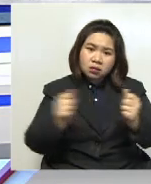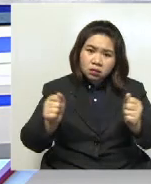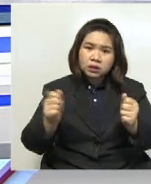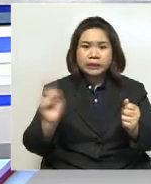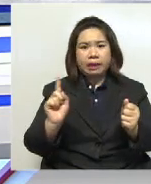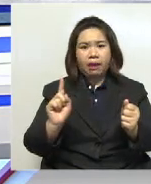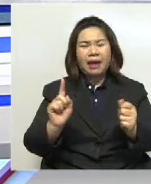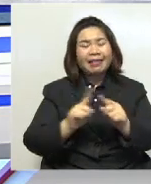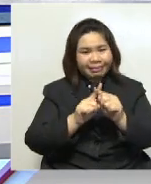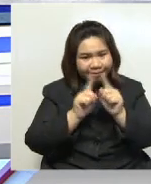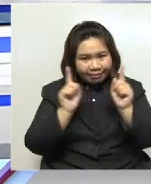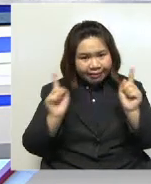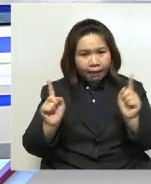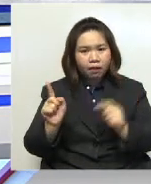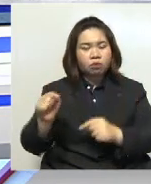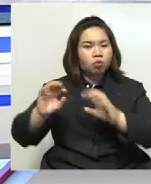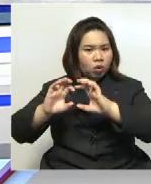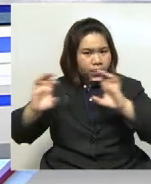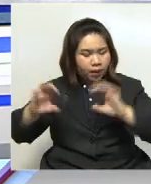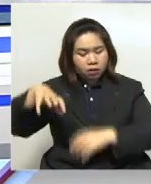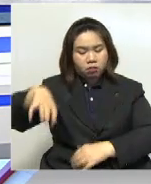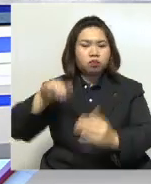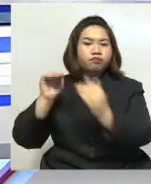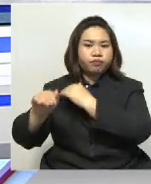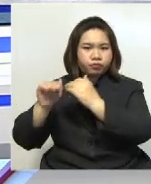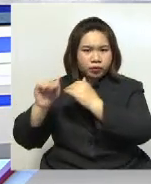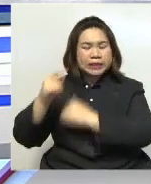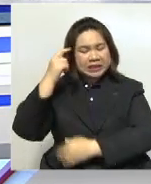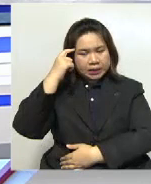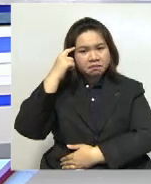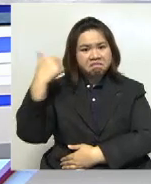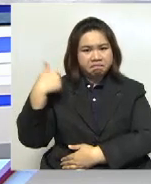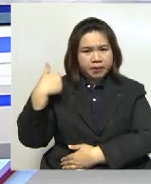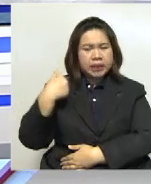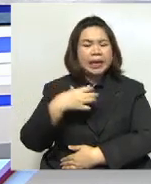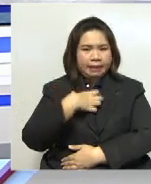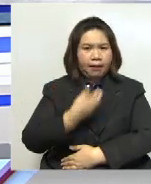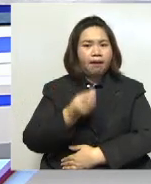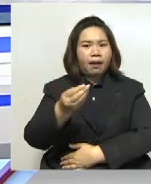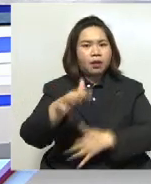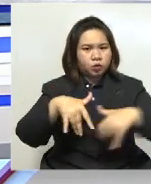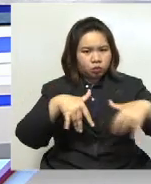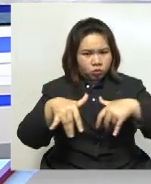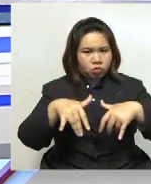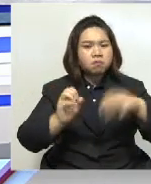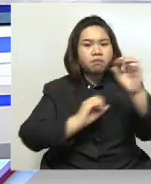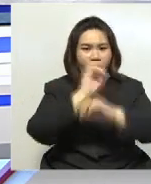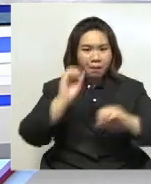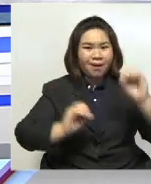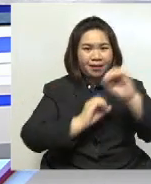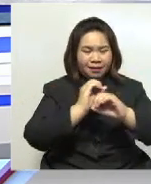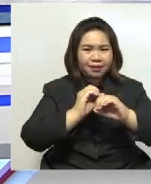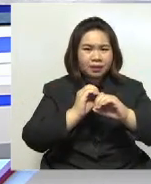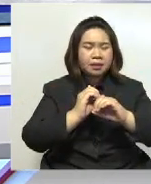เวลาอะไรก็ตามแต่ในขณะเดียวกันภาครัฐหรือว่ากรมการขนส่งทางบกเนี่ยเขาคิดละเขาอยากให้ประชาชนนี่แหละได้รับความปลอดภัย